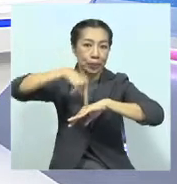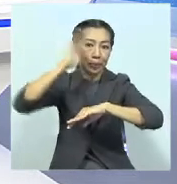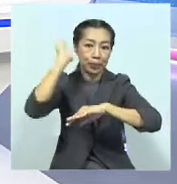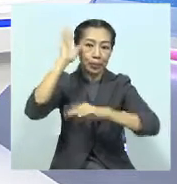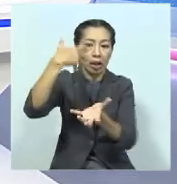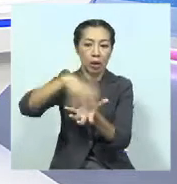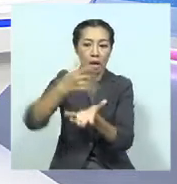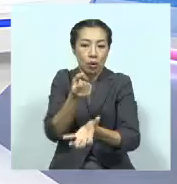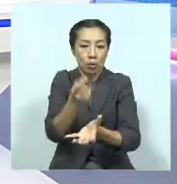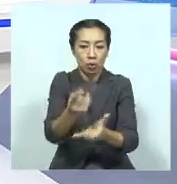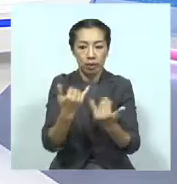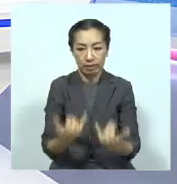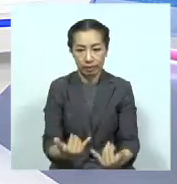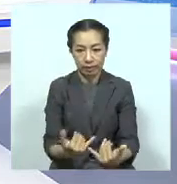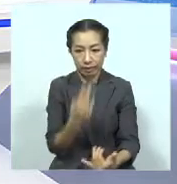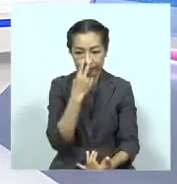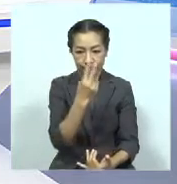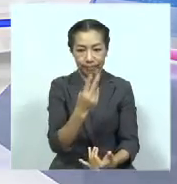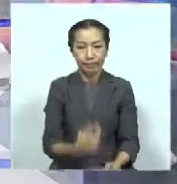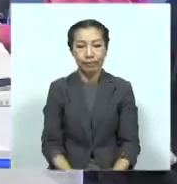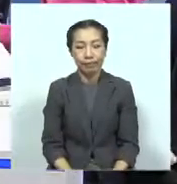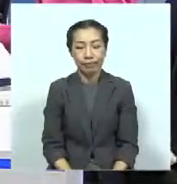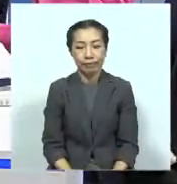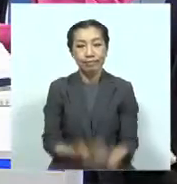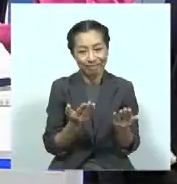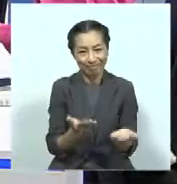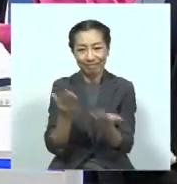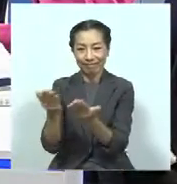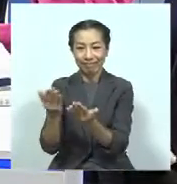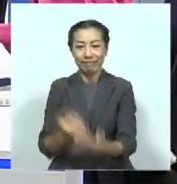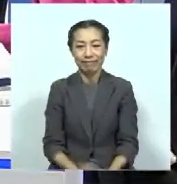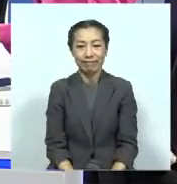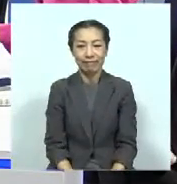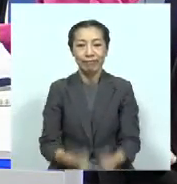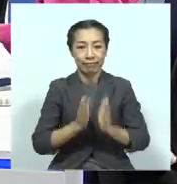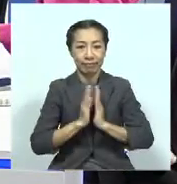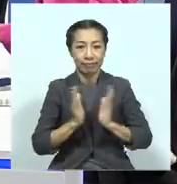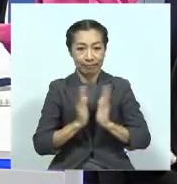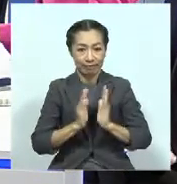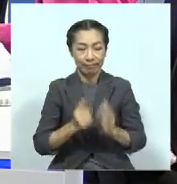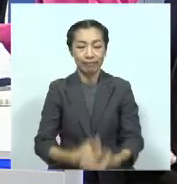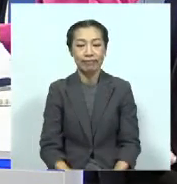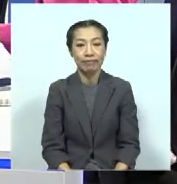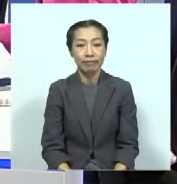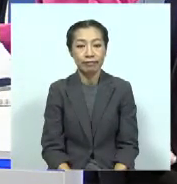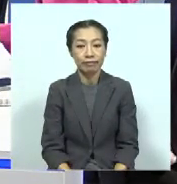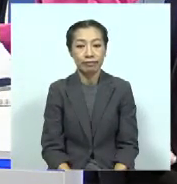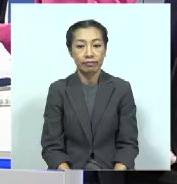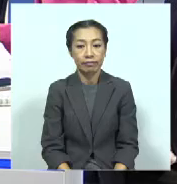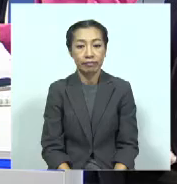ดาเข็มเจริญรายงานสดมาจากทำเนียบรัฐบาลค่ะคุณโสรดาคะเชิญค่ะ ขอบคุณค่ะคุณกรองแก้วคุณสุพนันท์